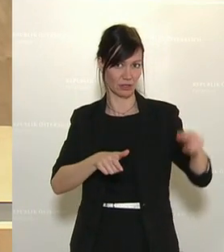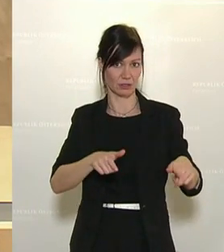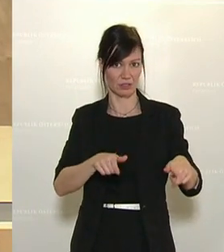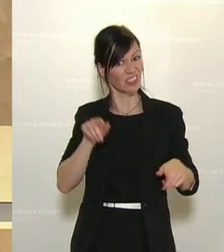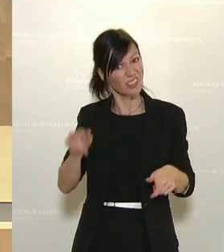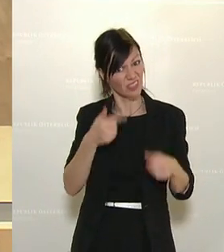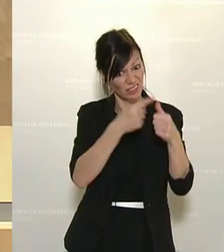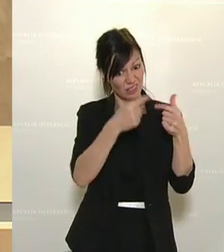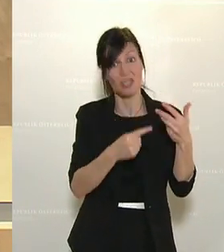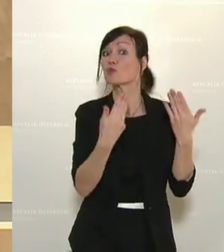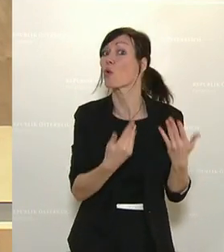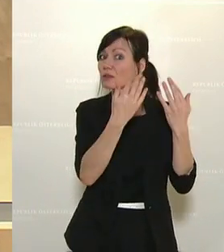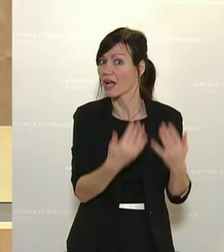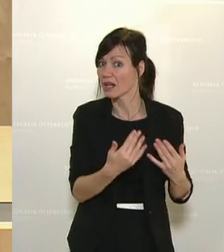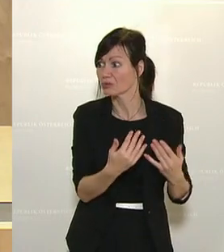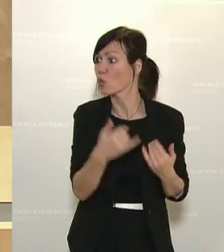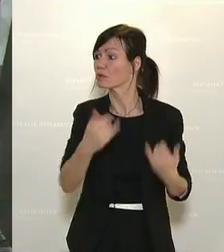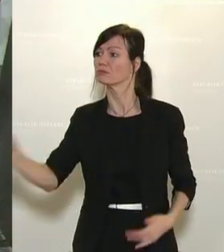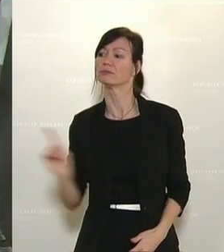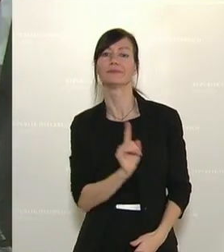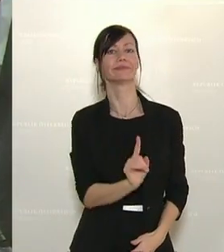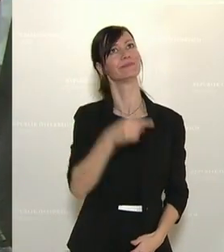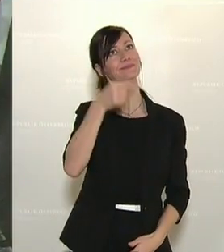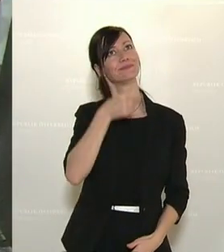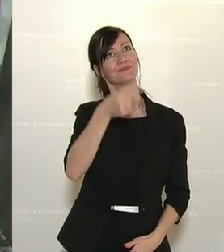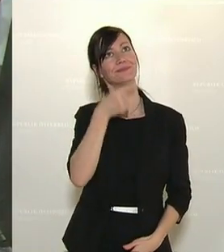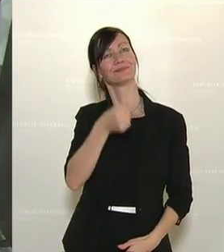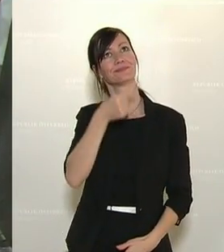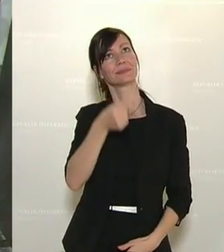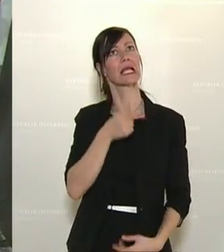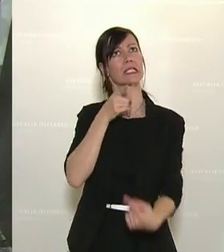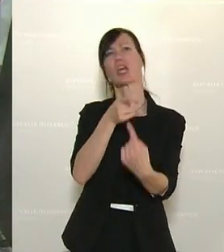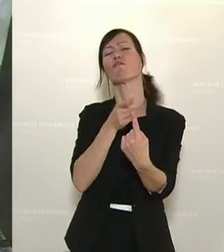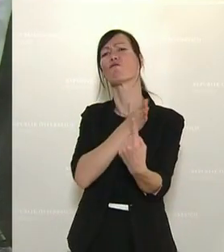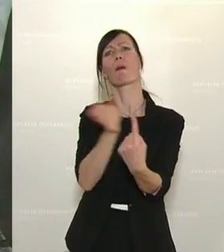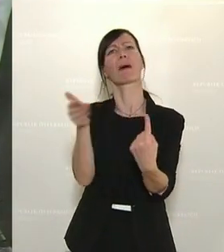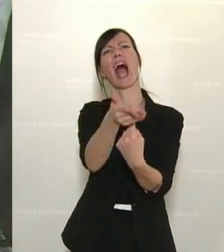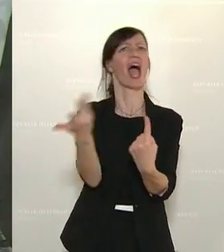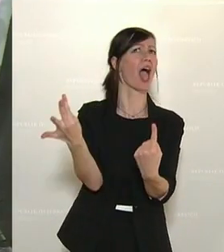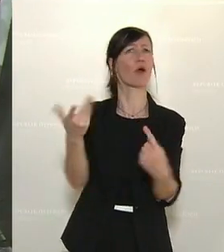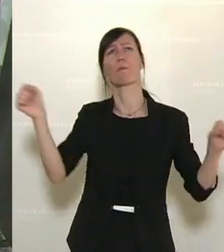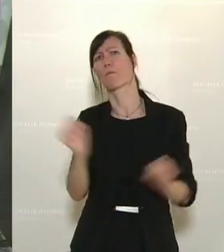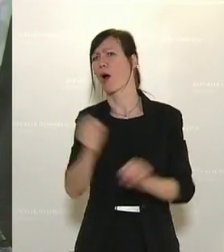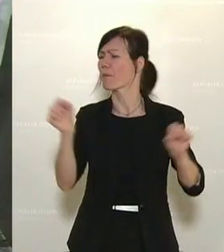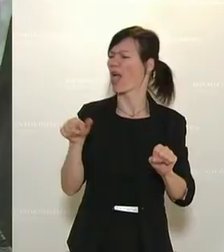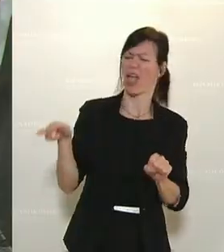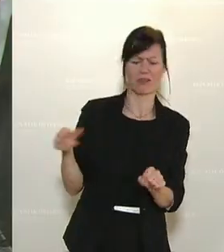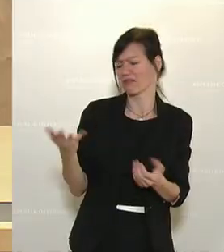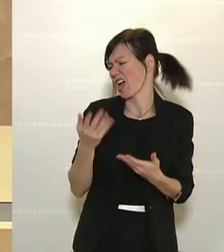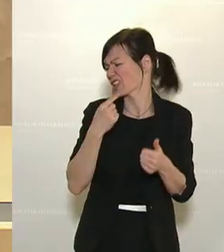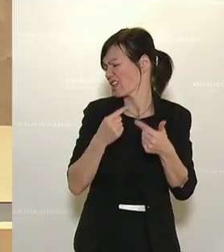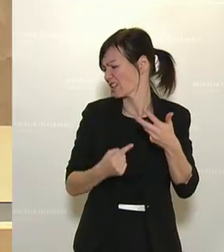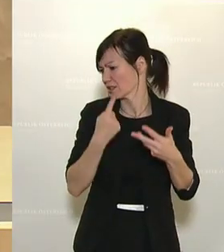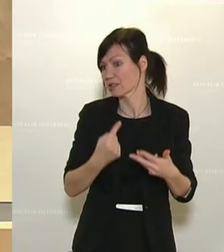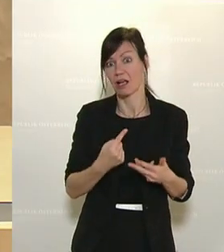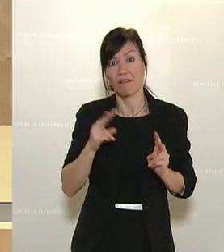stellen und zu sagen, die Maßnahmen, die wir setzen, sind nicht zielführend und sind ein Anschlag und eine Bombe und ich weiß nicht, was Sie alles sagen, ist